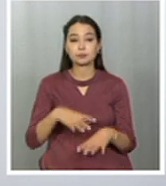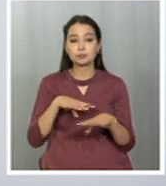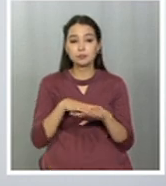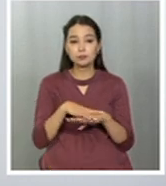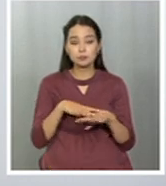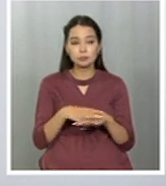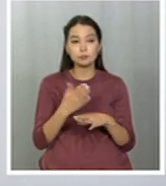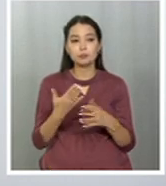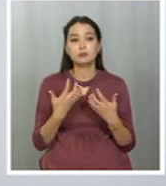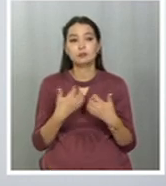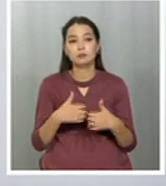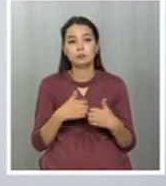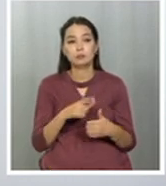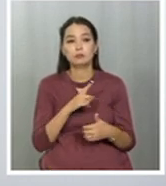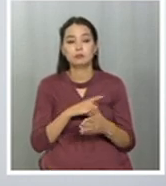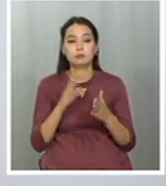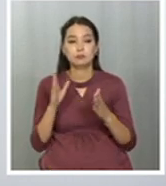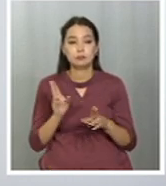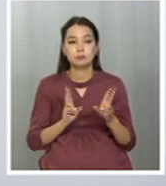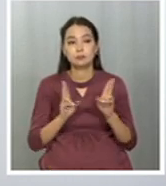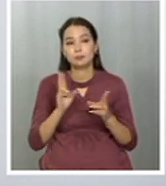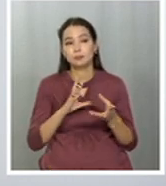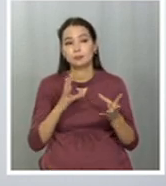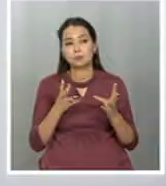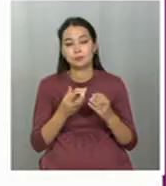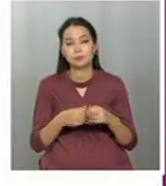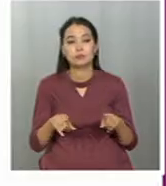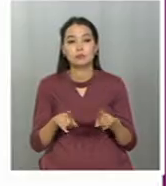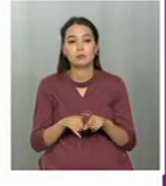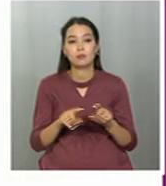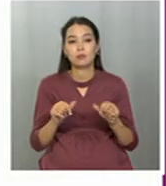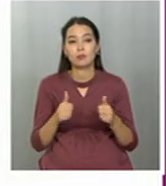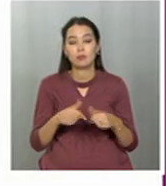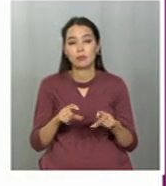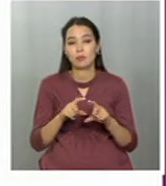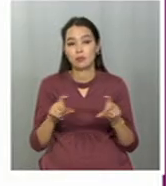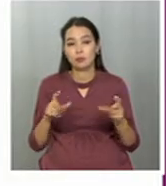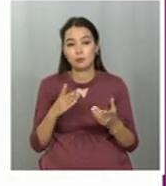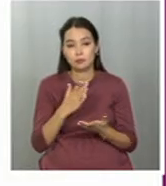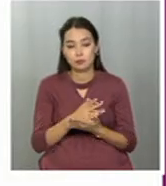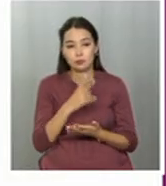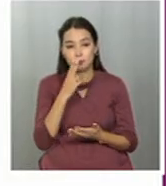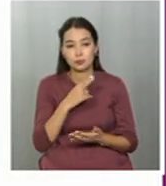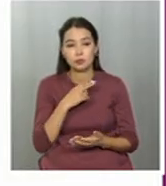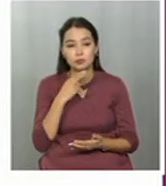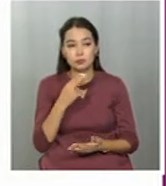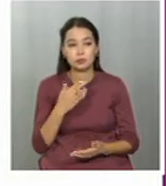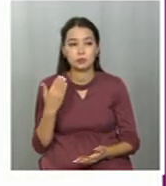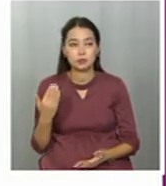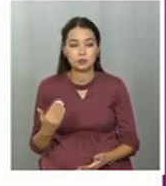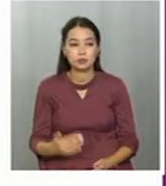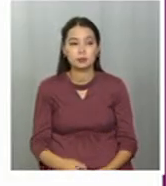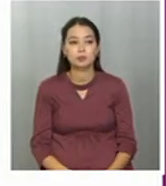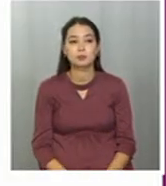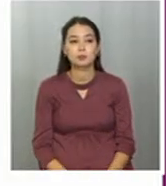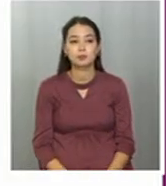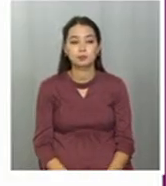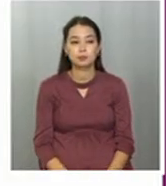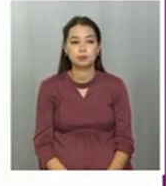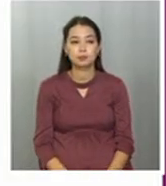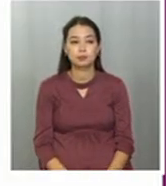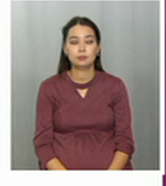прогрессияның сипаттамалық қасиеті бойынша келесіні аламыз. Яғни, прогрессияның екінші мүшесі